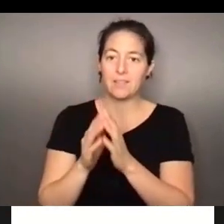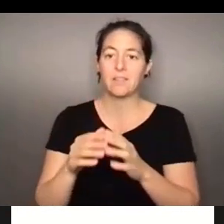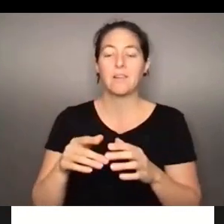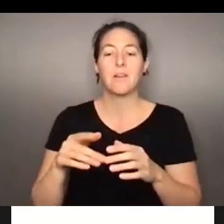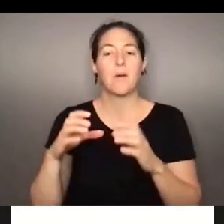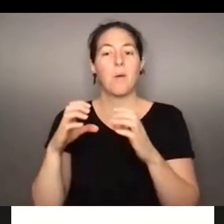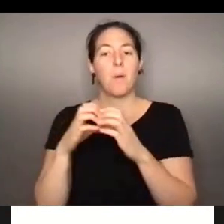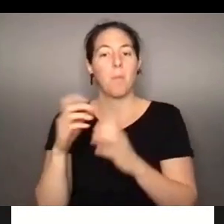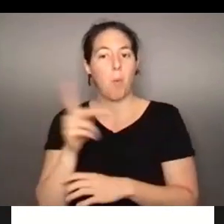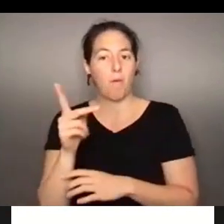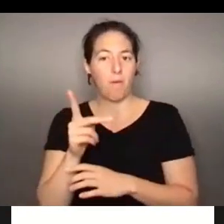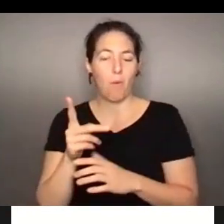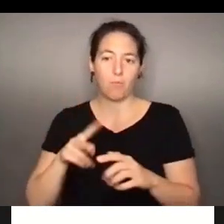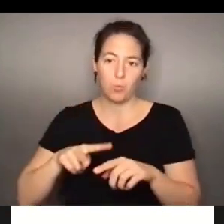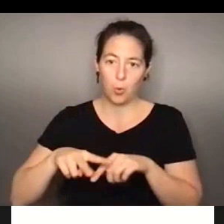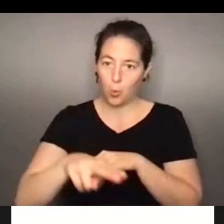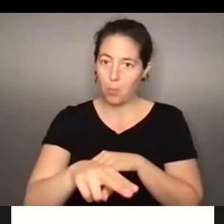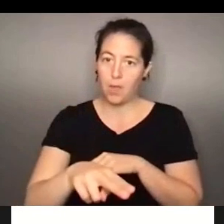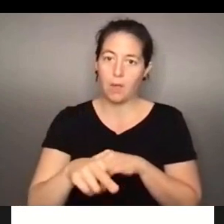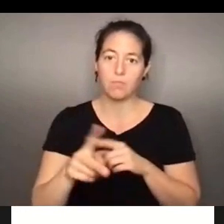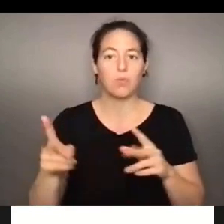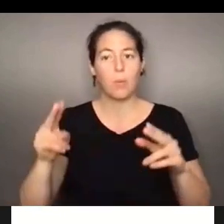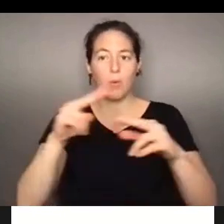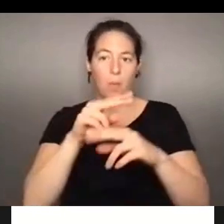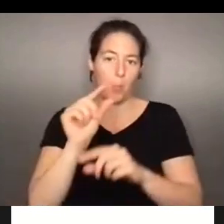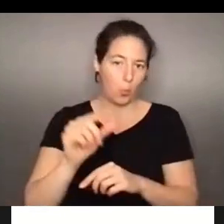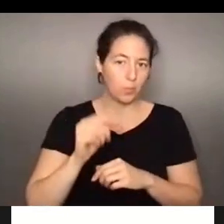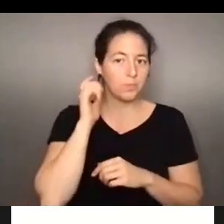poivrons. Donc, on peut tailler un petit peu.